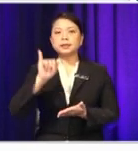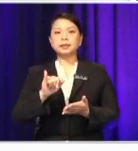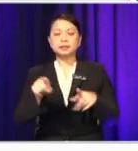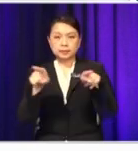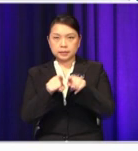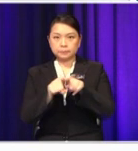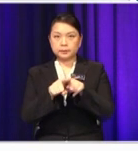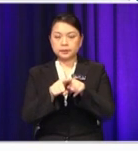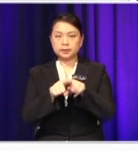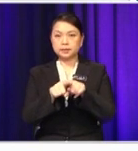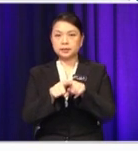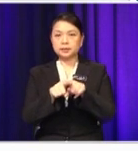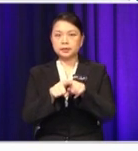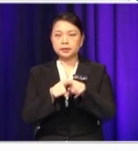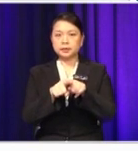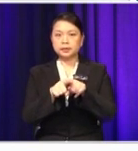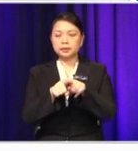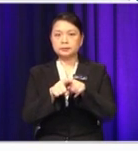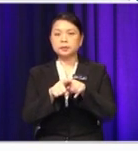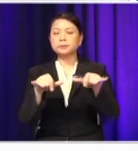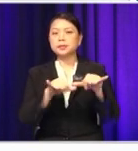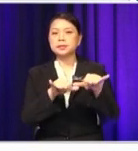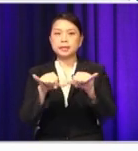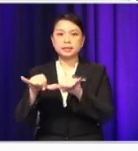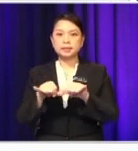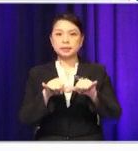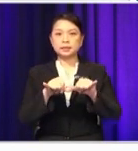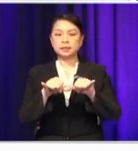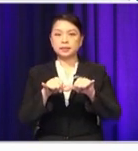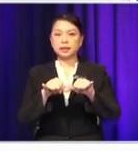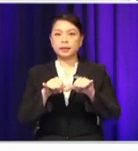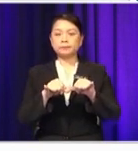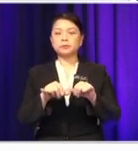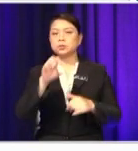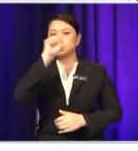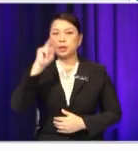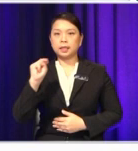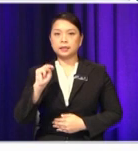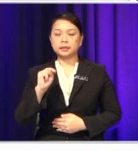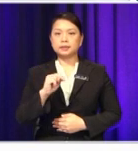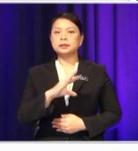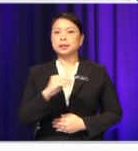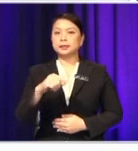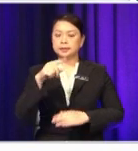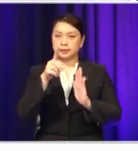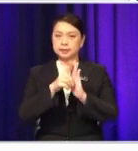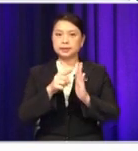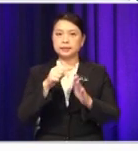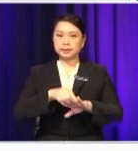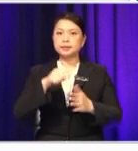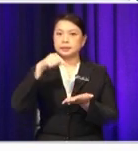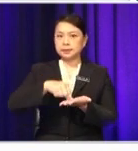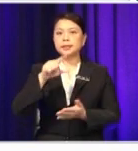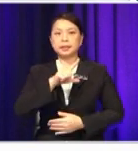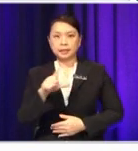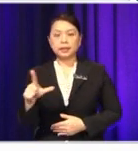setara dia punya tahapnya ataupun standard dari segi standard soalannya. Dan di sinilah guru-guru kita akan